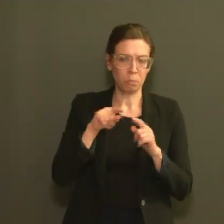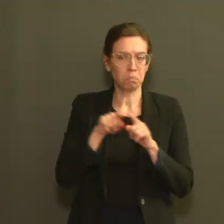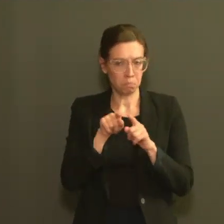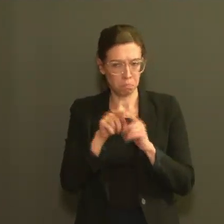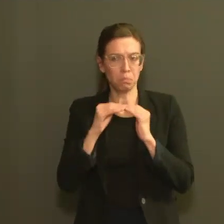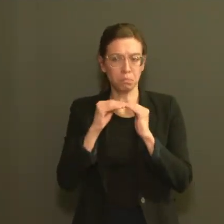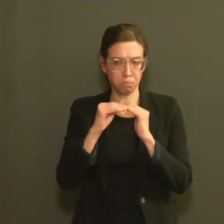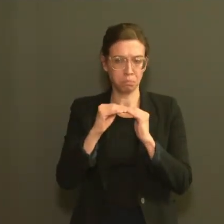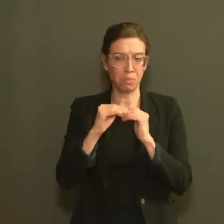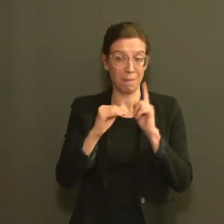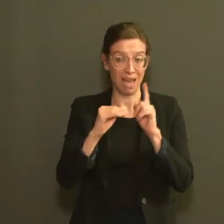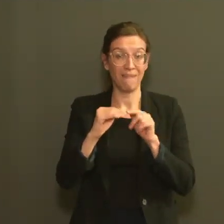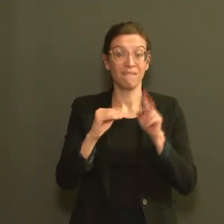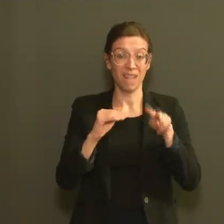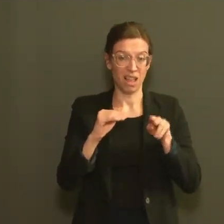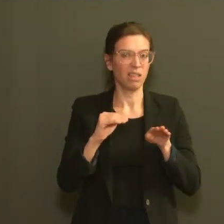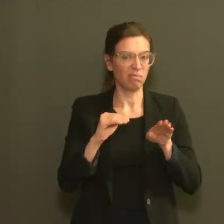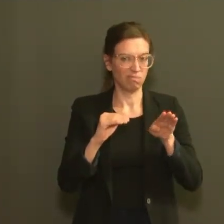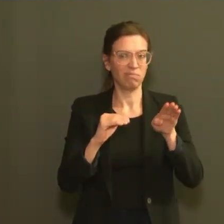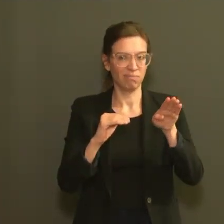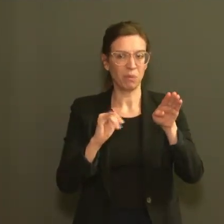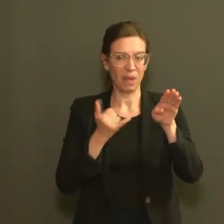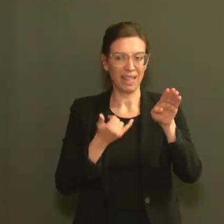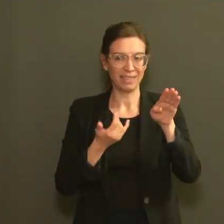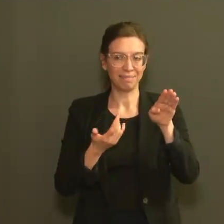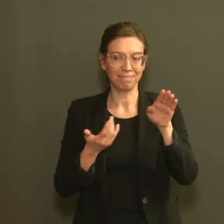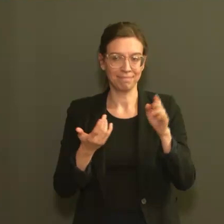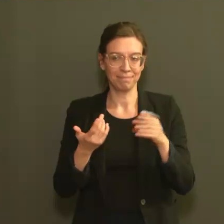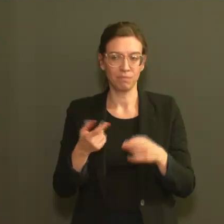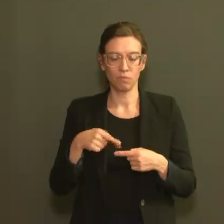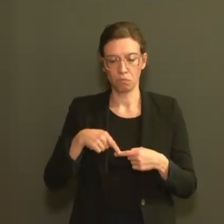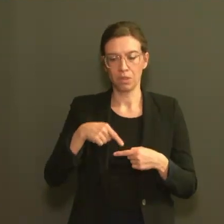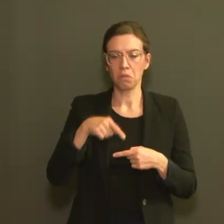meer complete data zullen beschikbaar zijn tegen eind deze week.